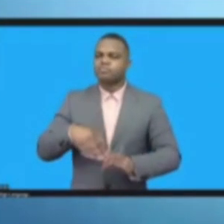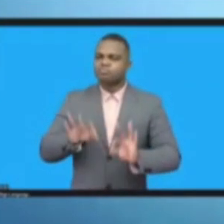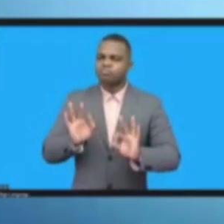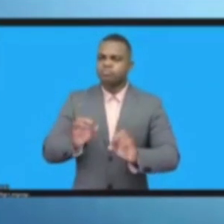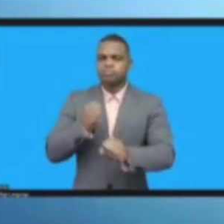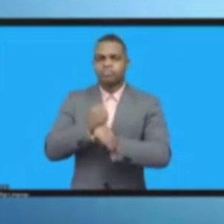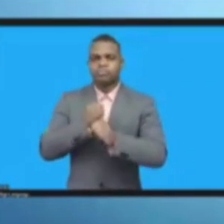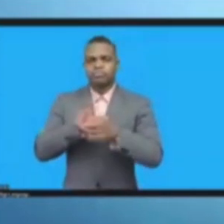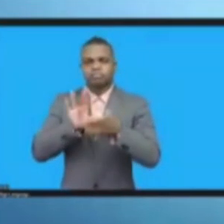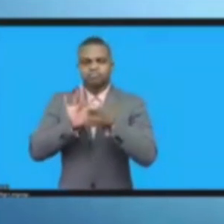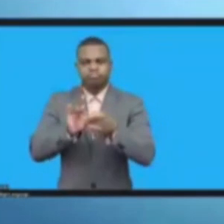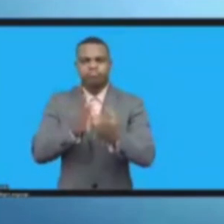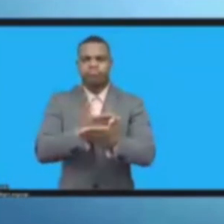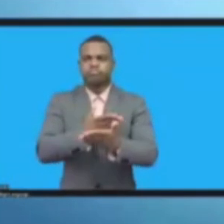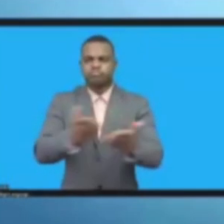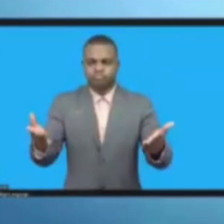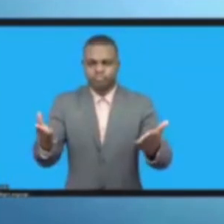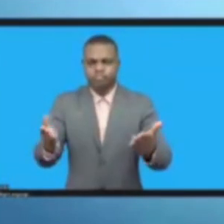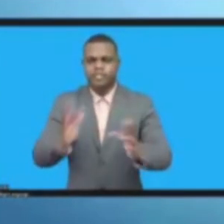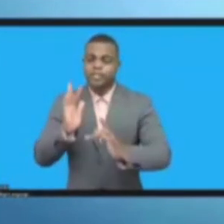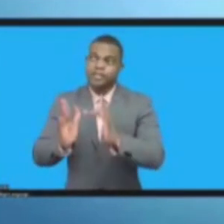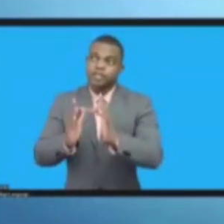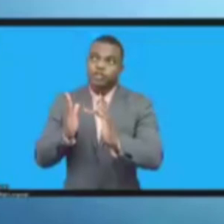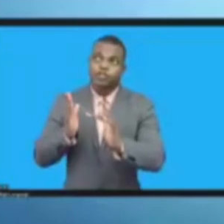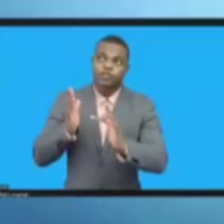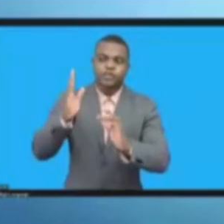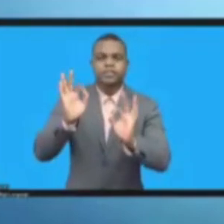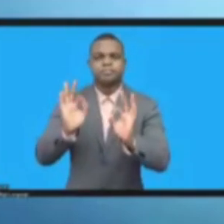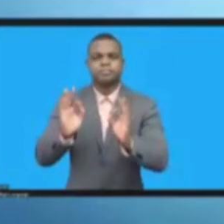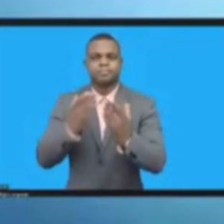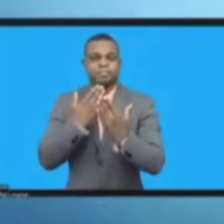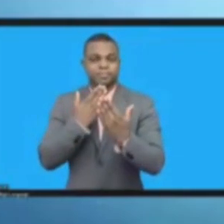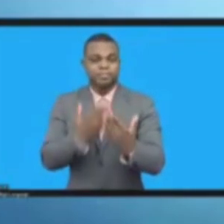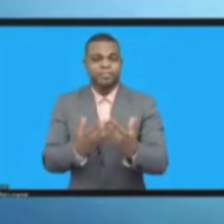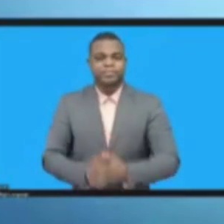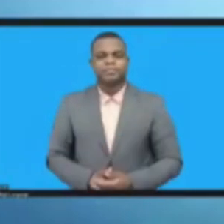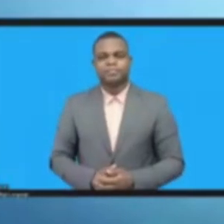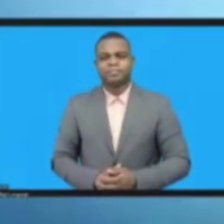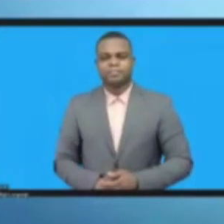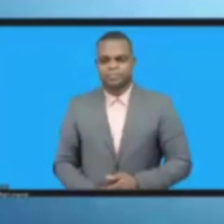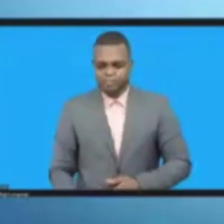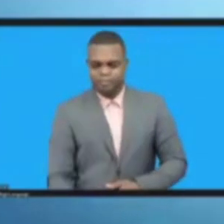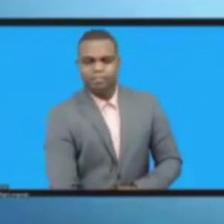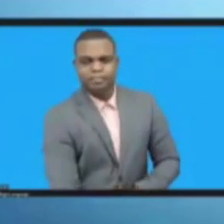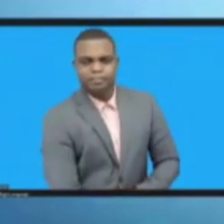привержены созданию устойчивого интернета для всех. Большое спасибо.